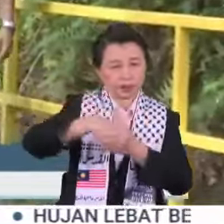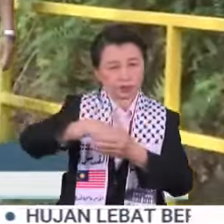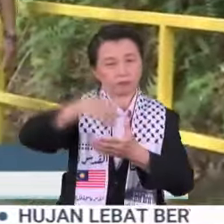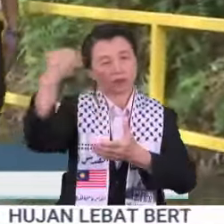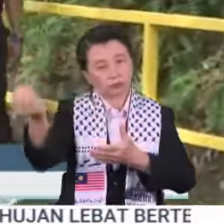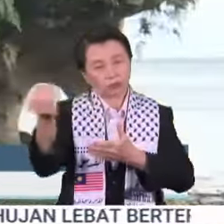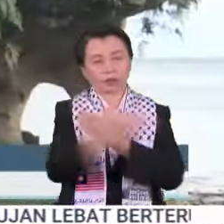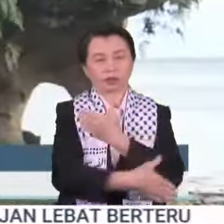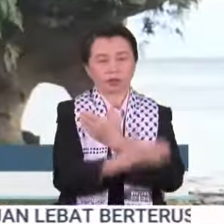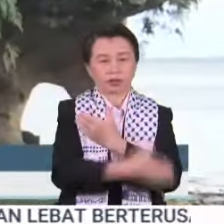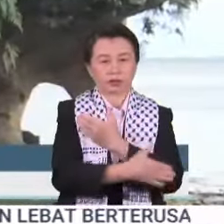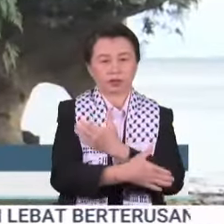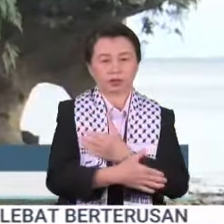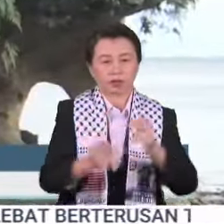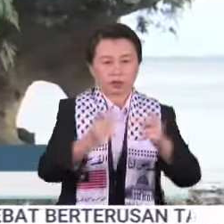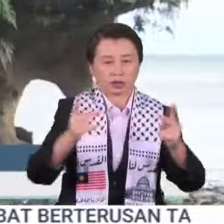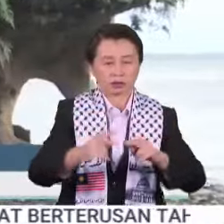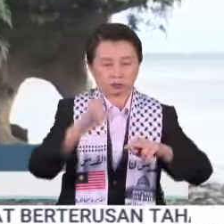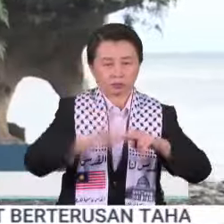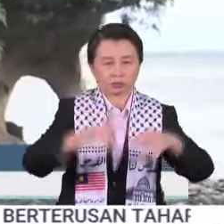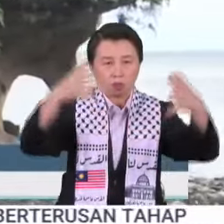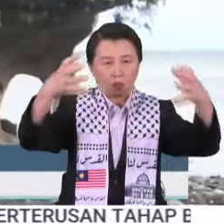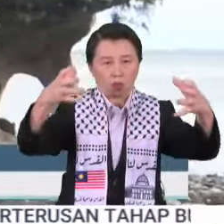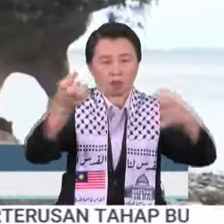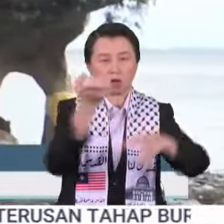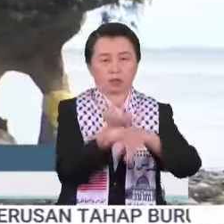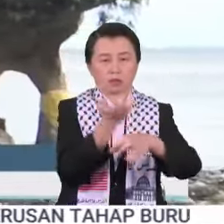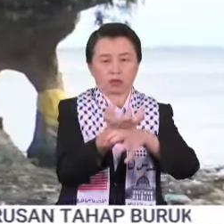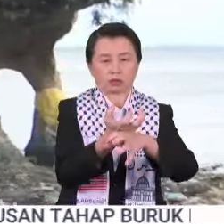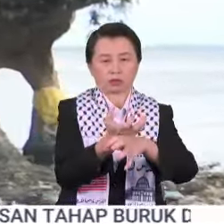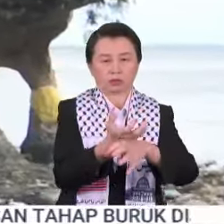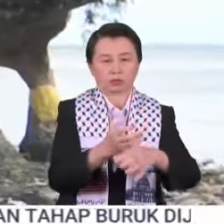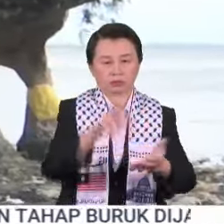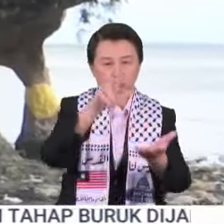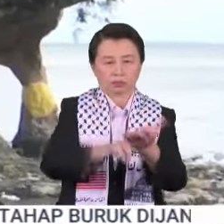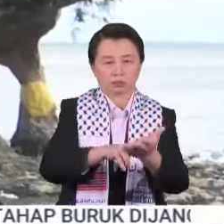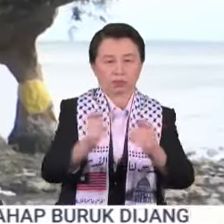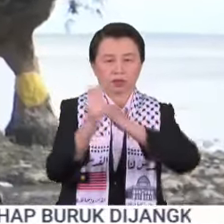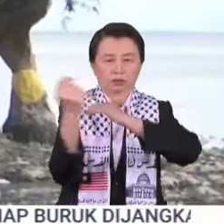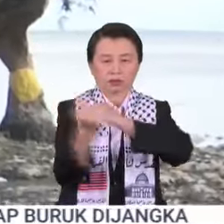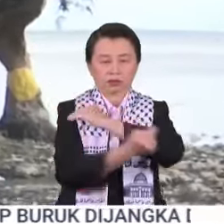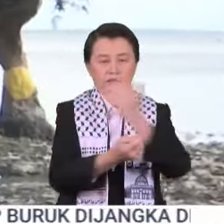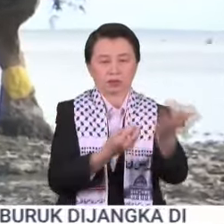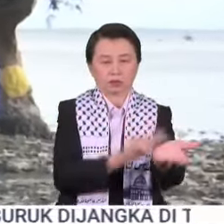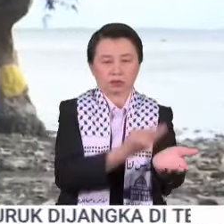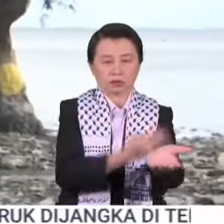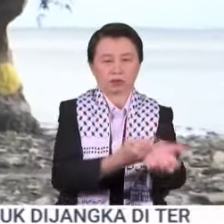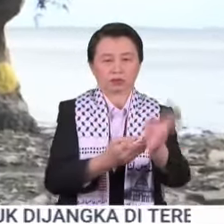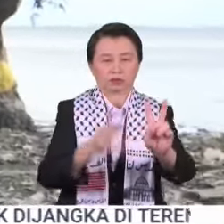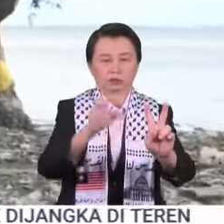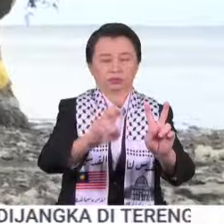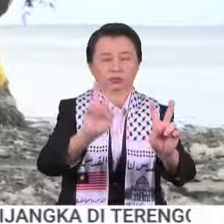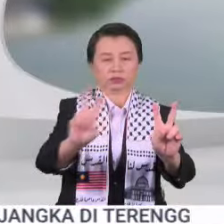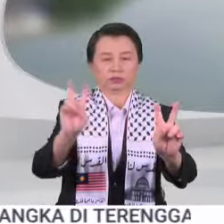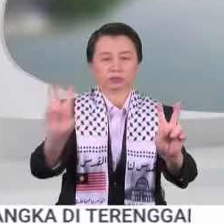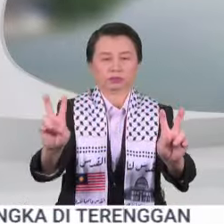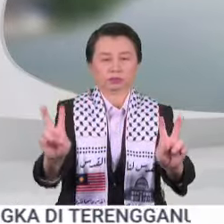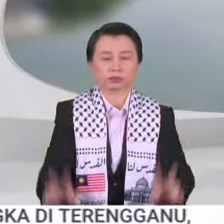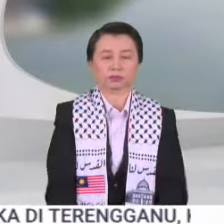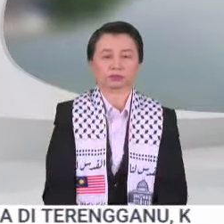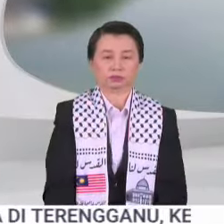luar negara. Kawasan terletaknya Bongkah Batu ini diwartakan sebagai Taman Warisan pada 2022.